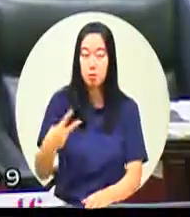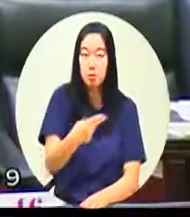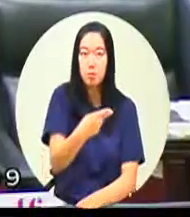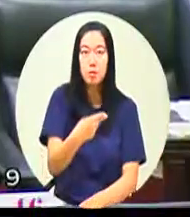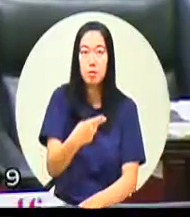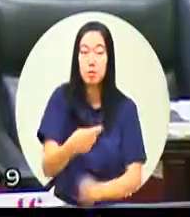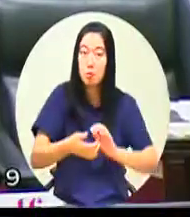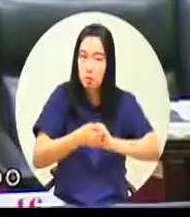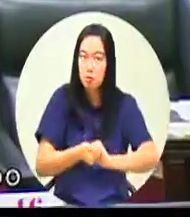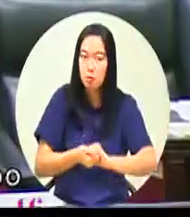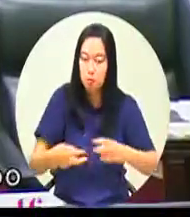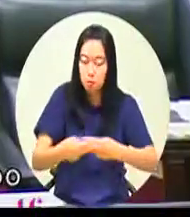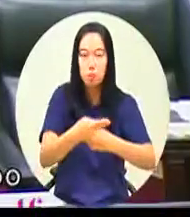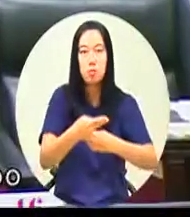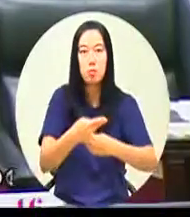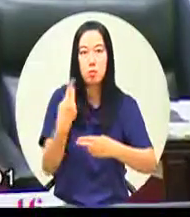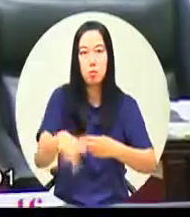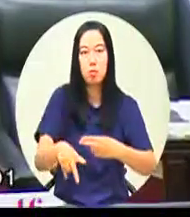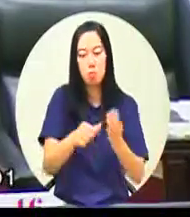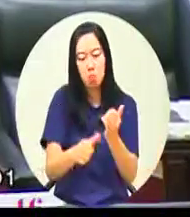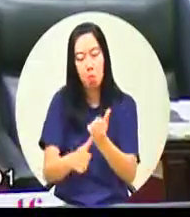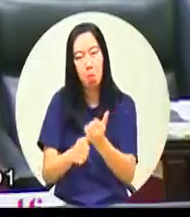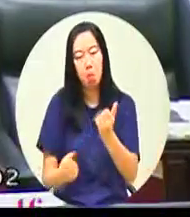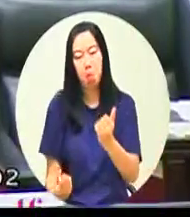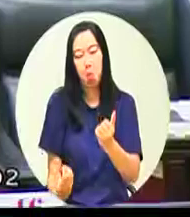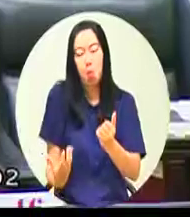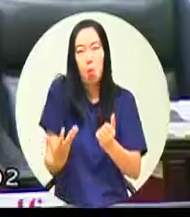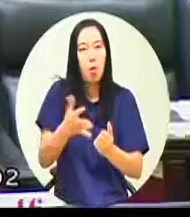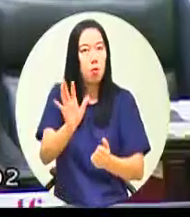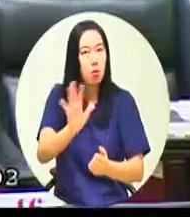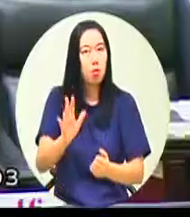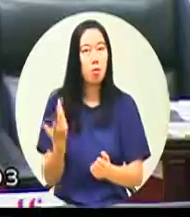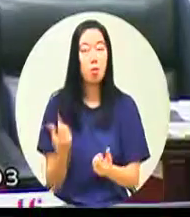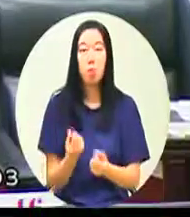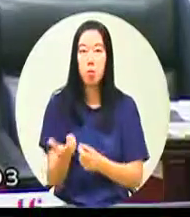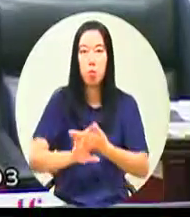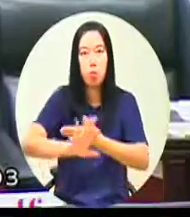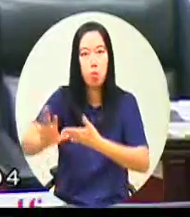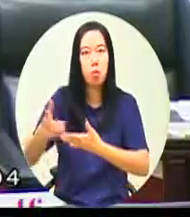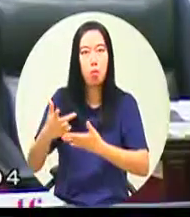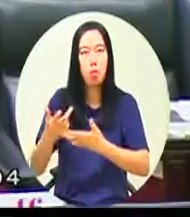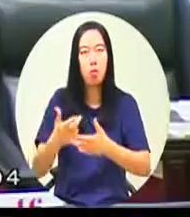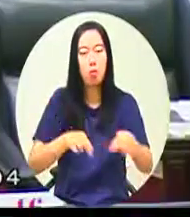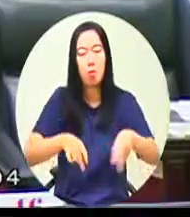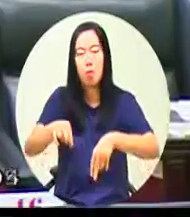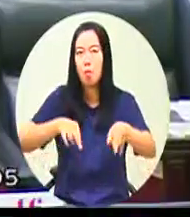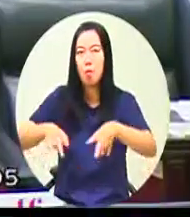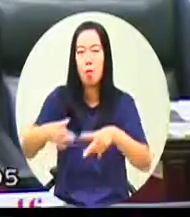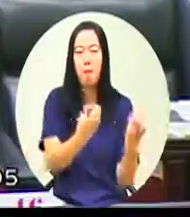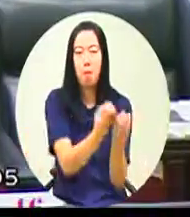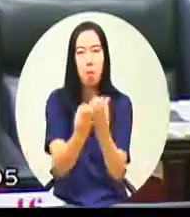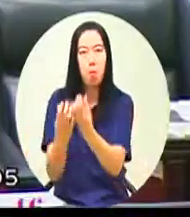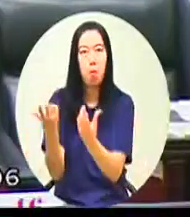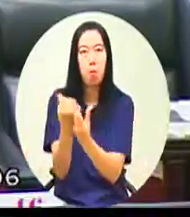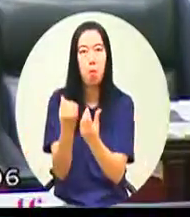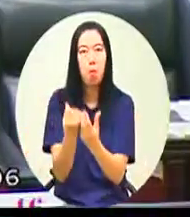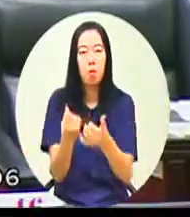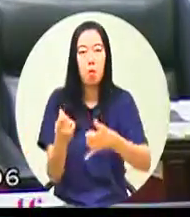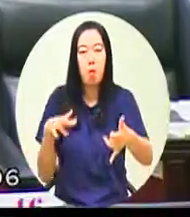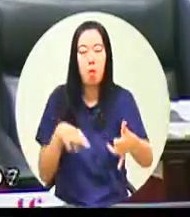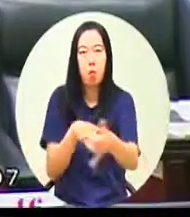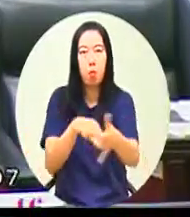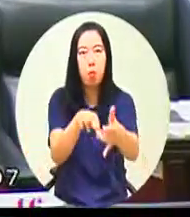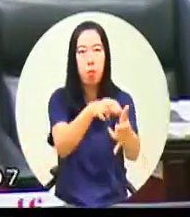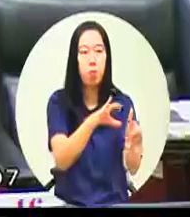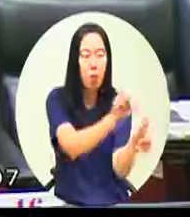爱绝招，卖阁予伊愈传愈侪，因为流浪狗伫外口吼发生事故足侪，因为会工作，那是会工家，